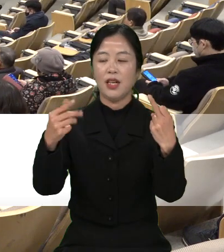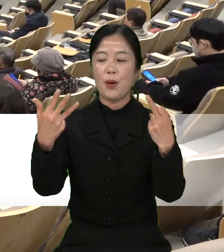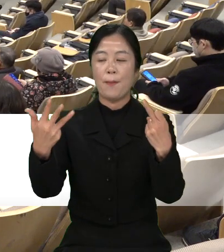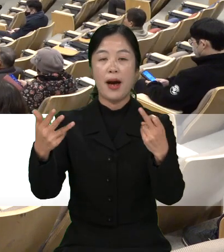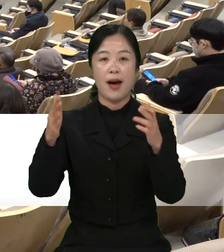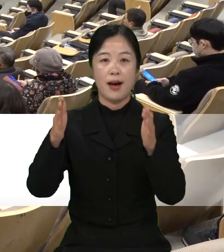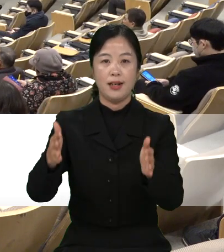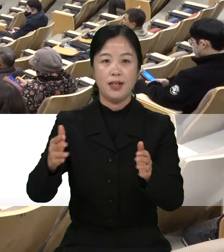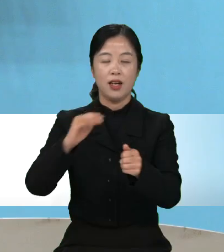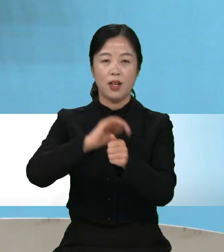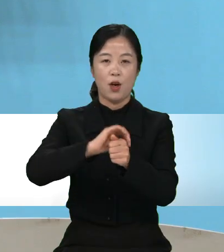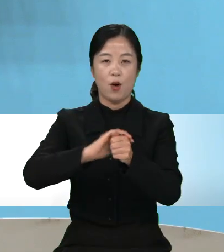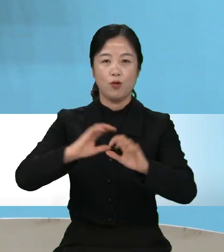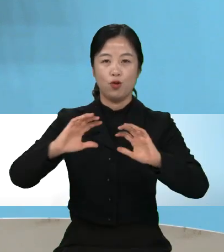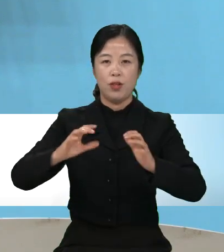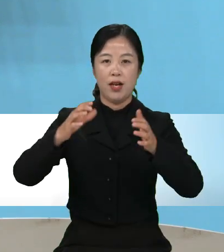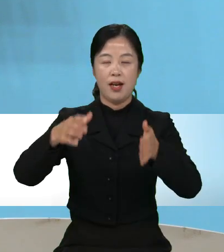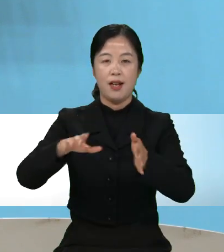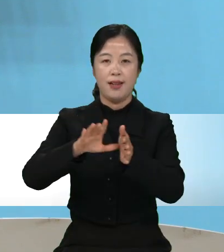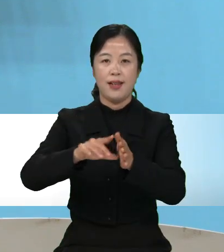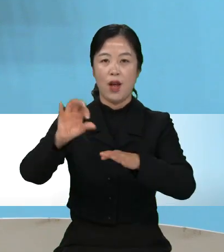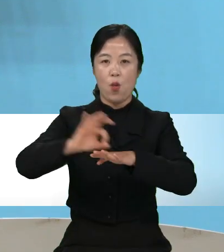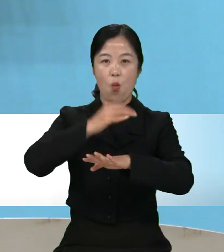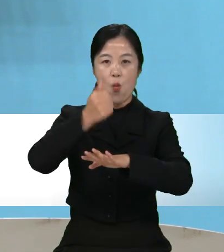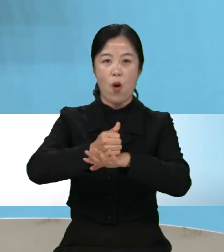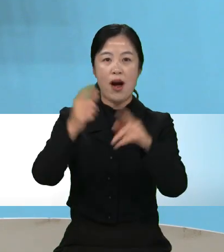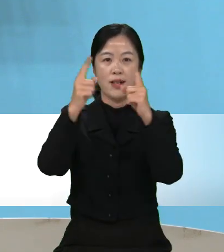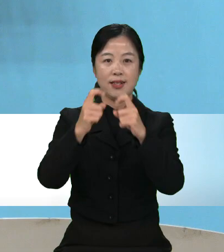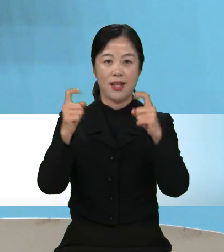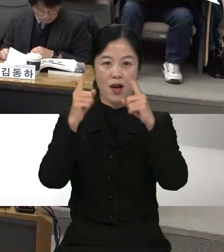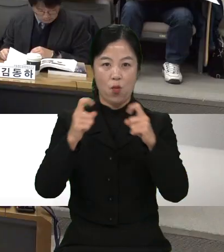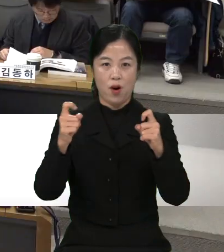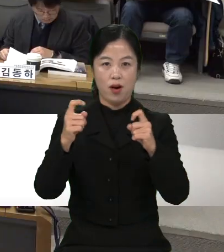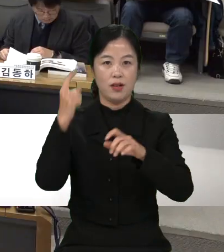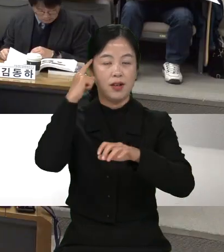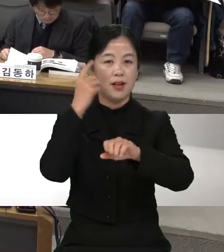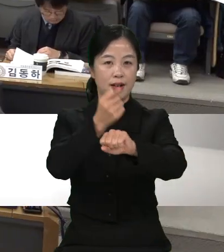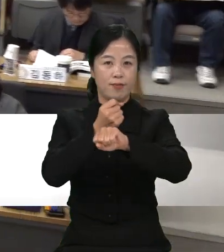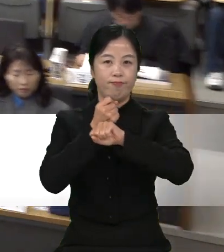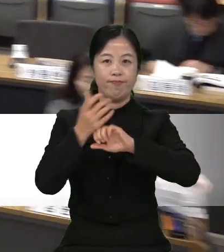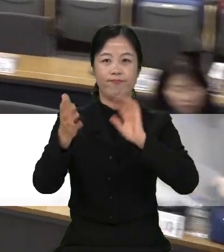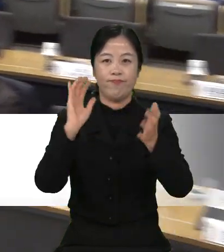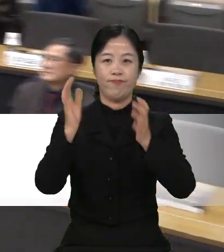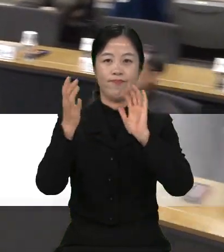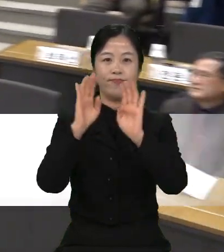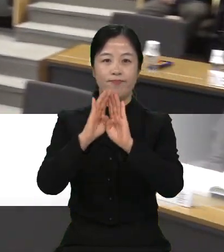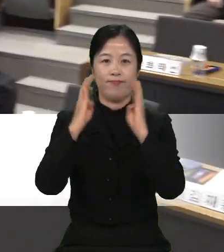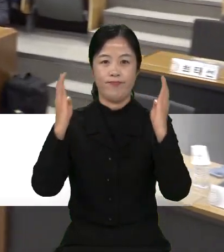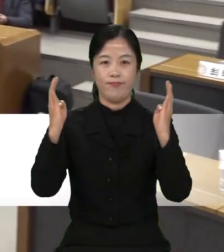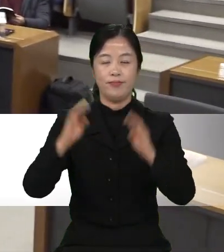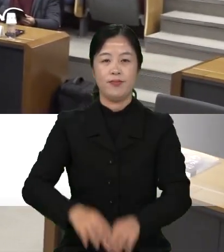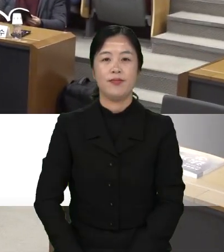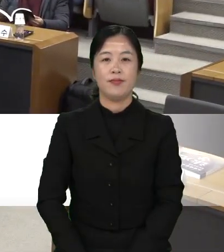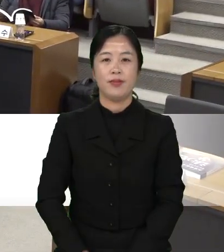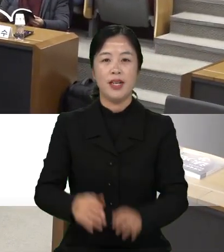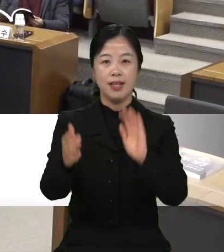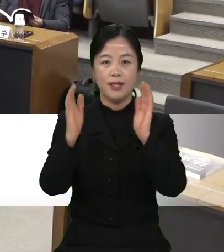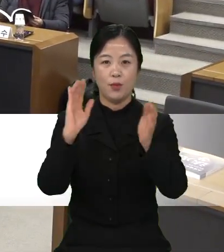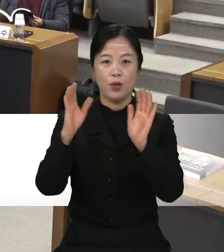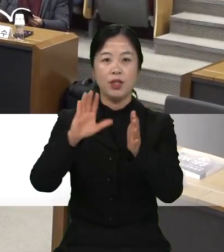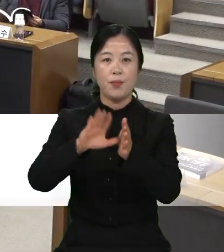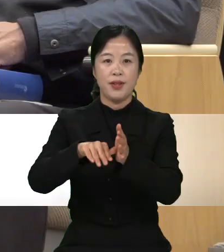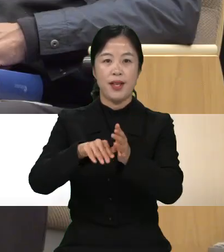지난 7일과 8일 신라시대 왕실 사원 포항 법광사지 학술 심포지엄이 개최됐습니다 이번